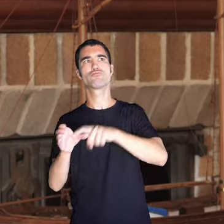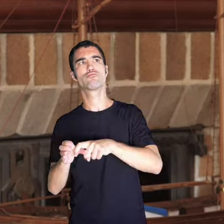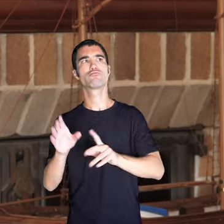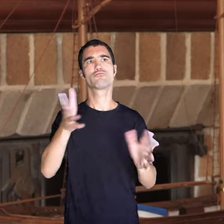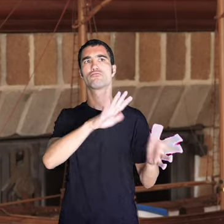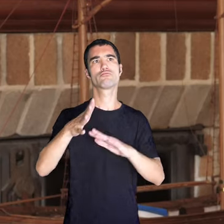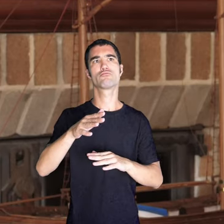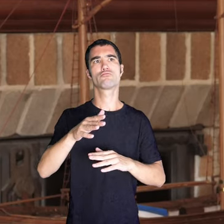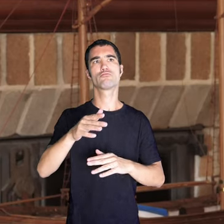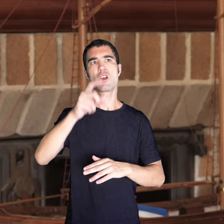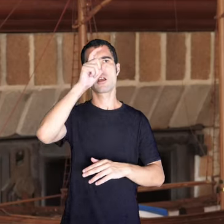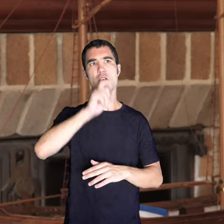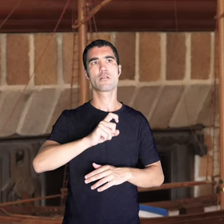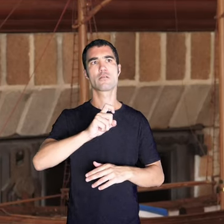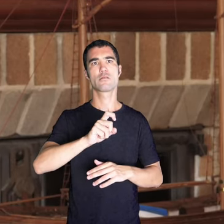l'any 60.